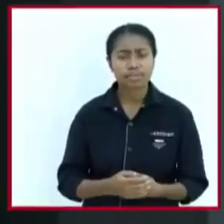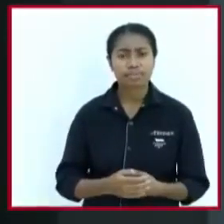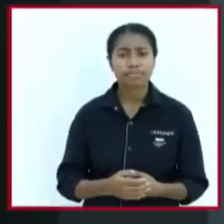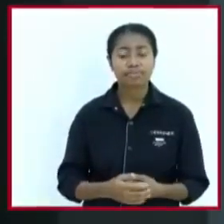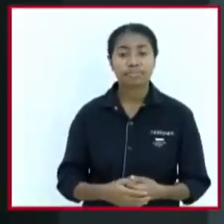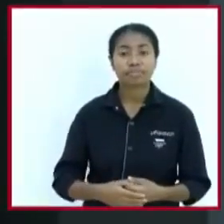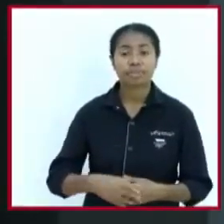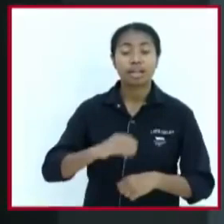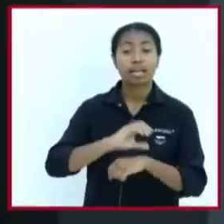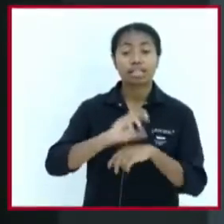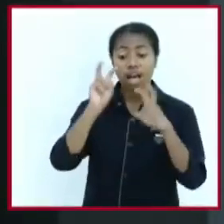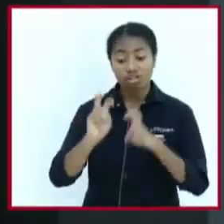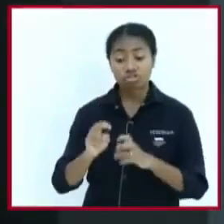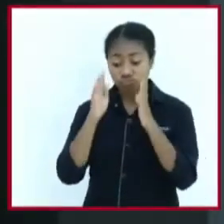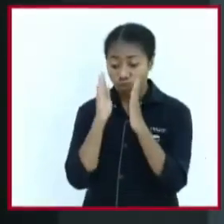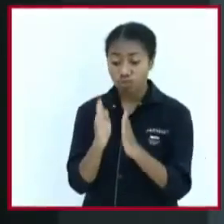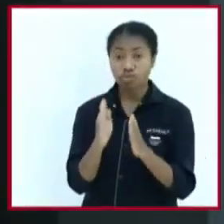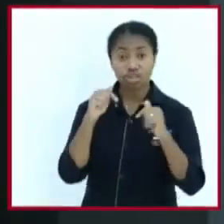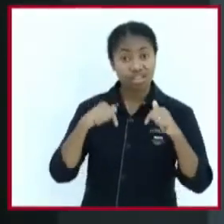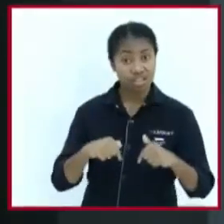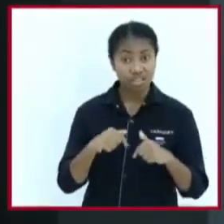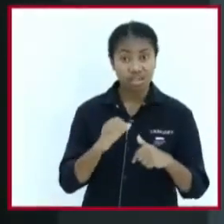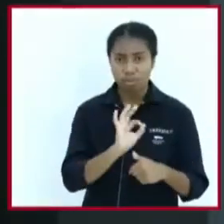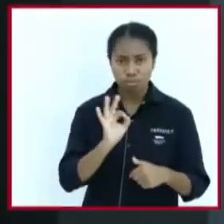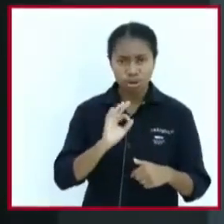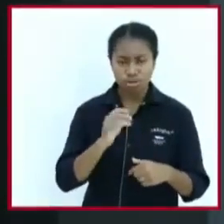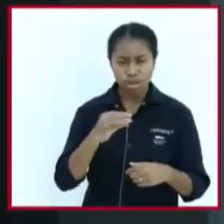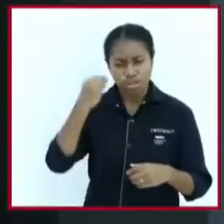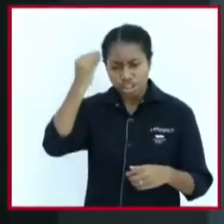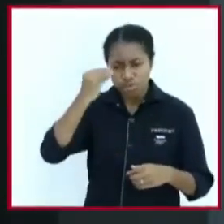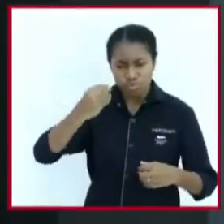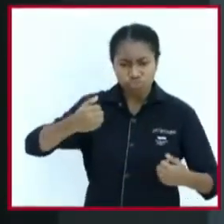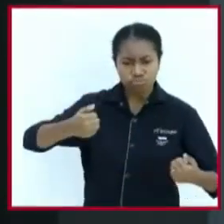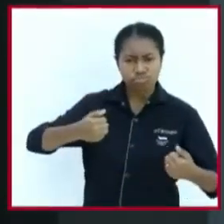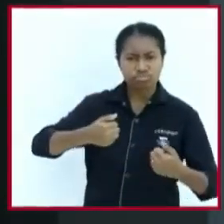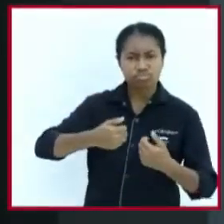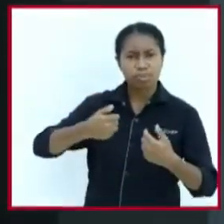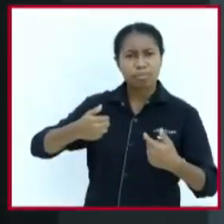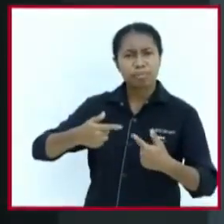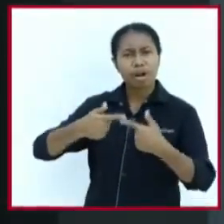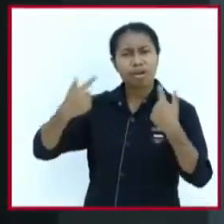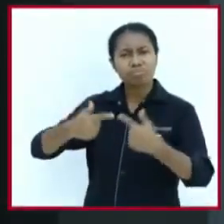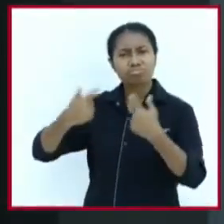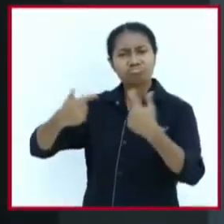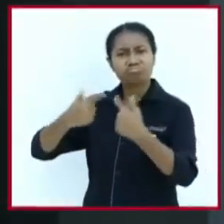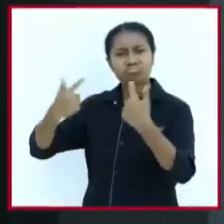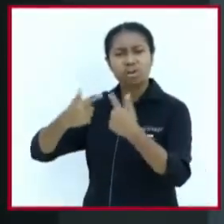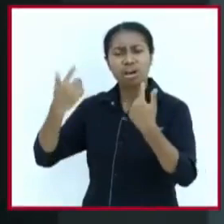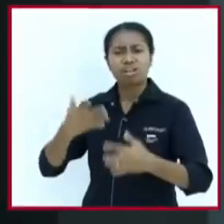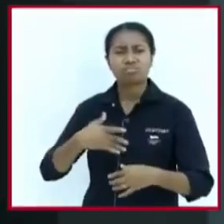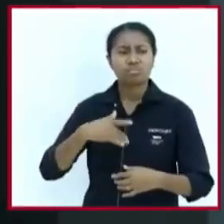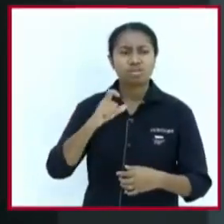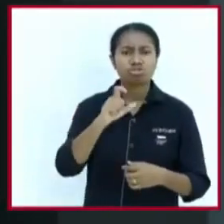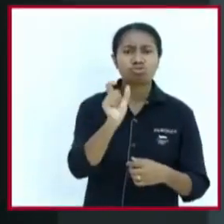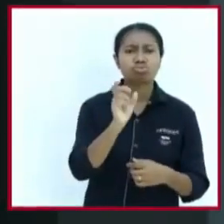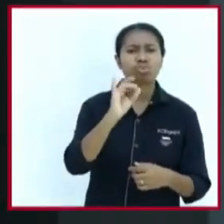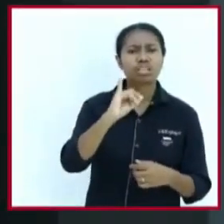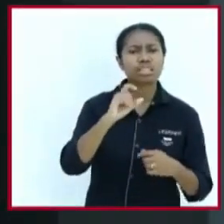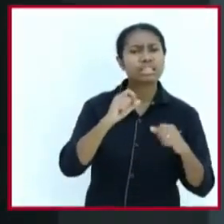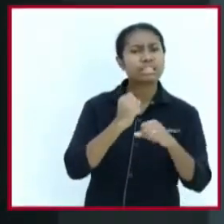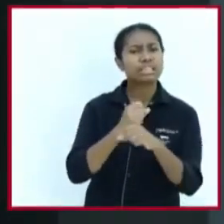Hai gereja harus perhatikan ini jangkrik sibuk berkelahi saja Hai sibuk curiga satu sama lain